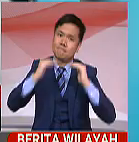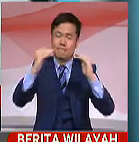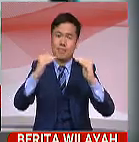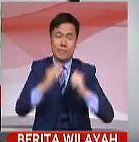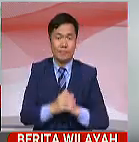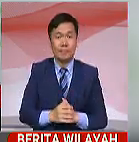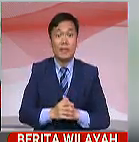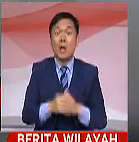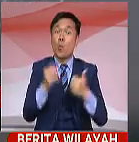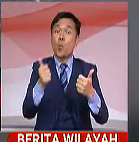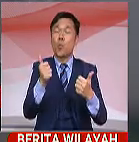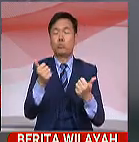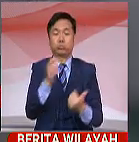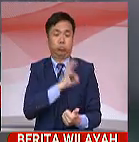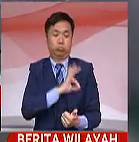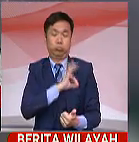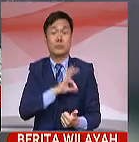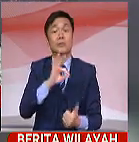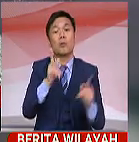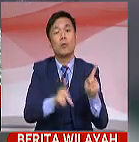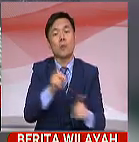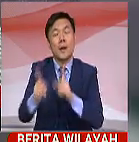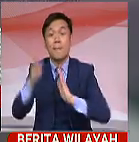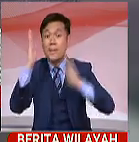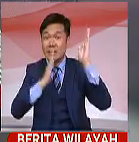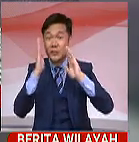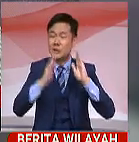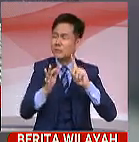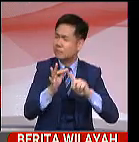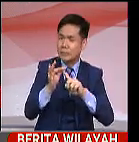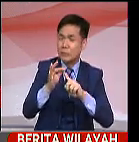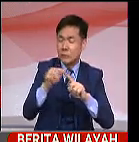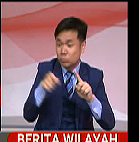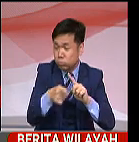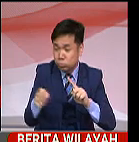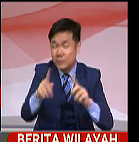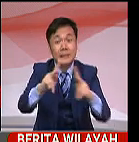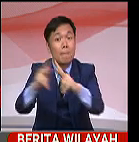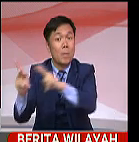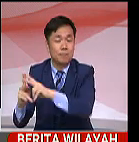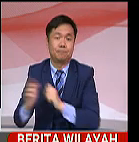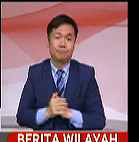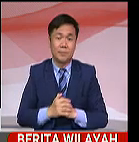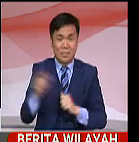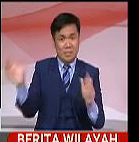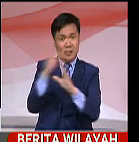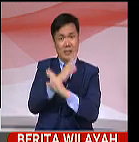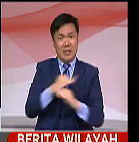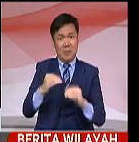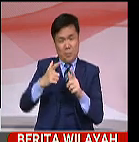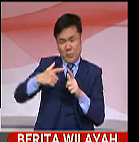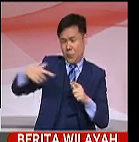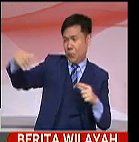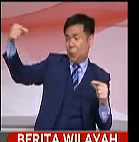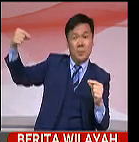memberi kesan langsung kepada rakyat terutama yang berada di luar bandar. Sarawak is one of the is the biggest state in